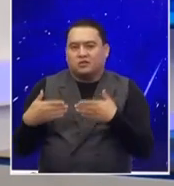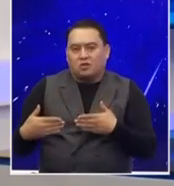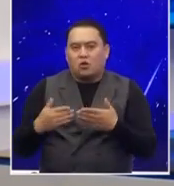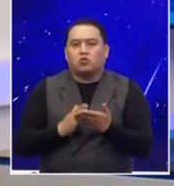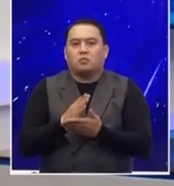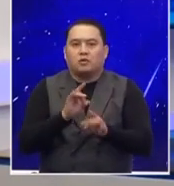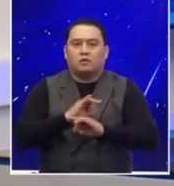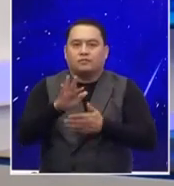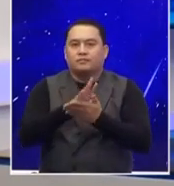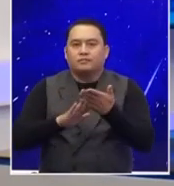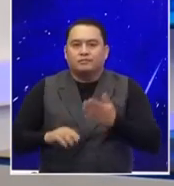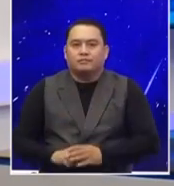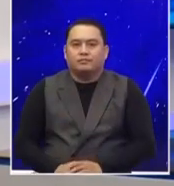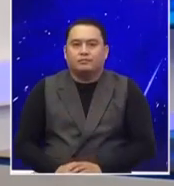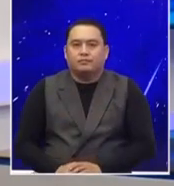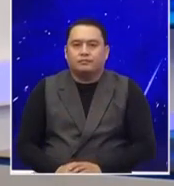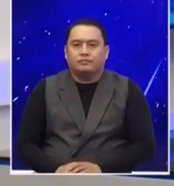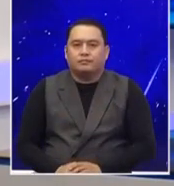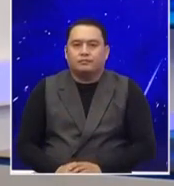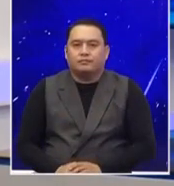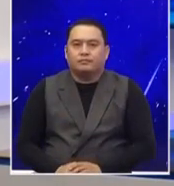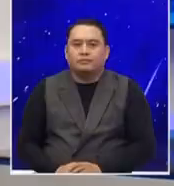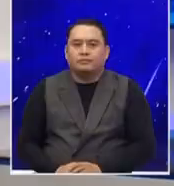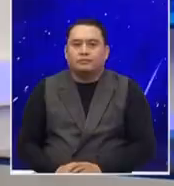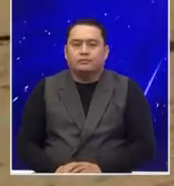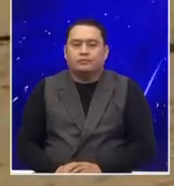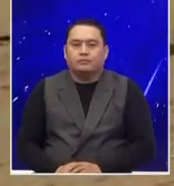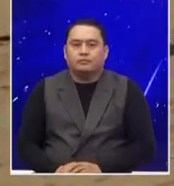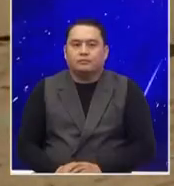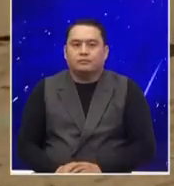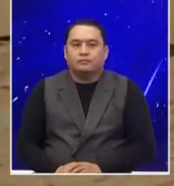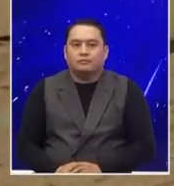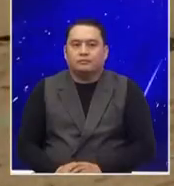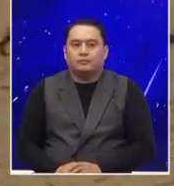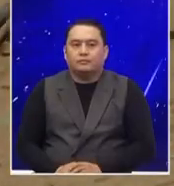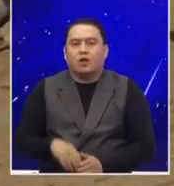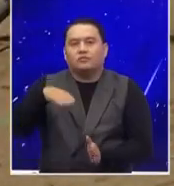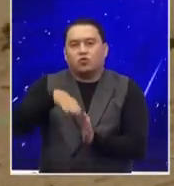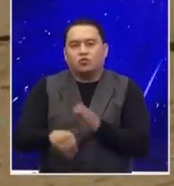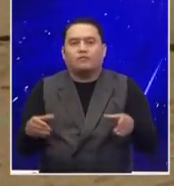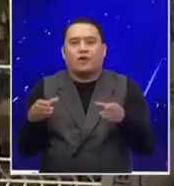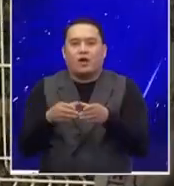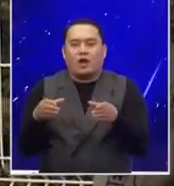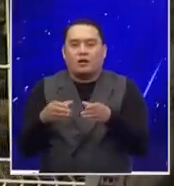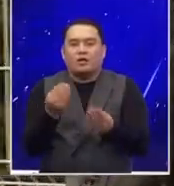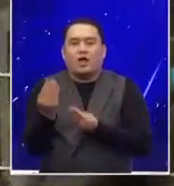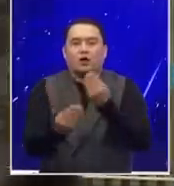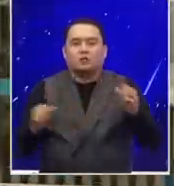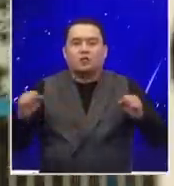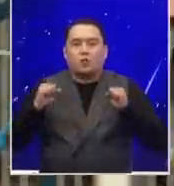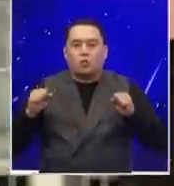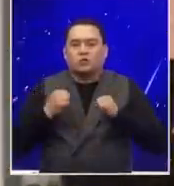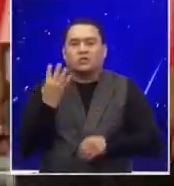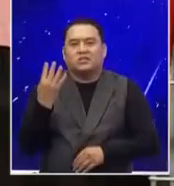служит тому причиной, узнавал корреспондент Алексей Цой. В составе команды СДЮСША по игровым видам спорта